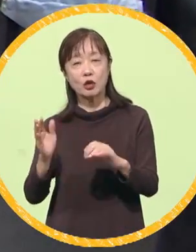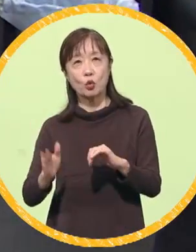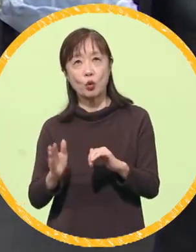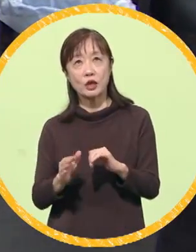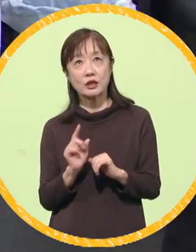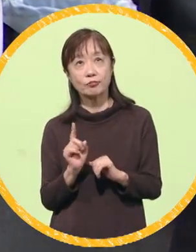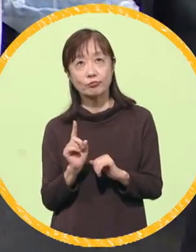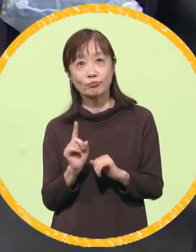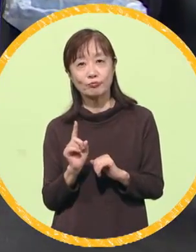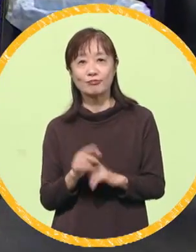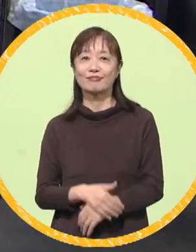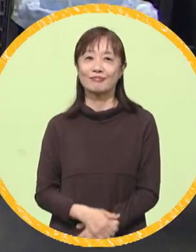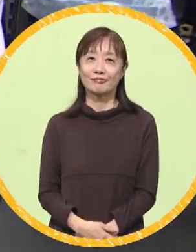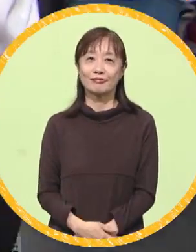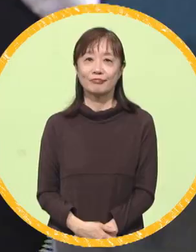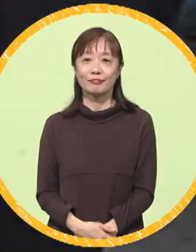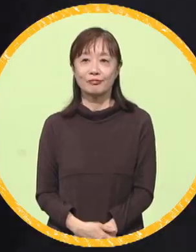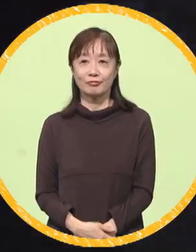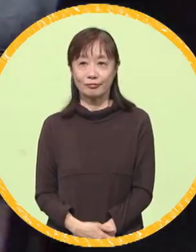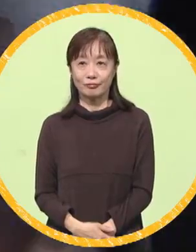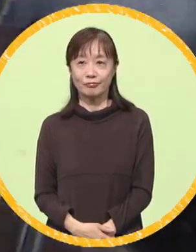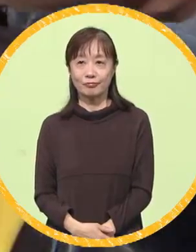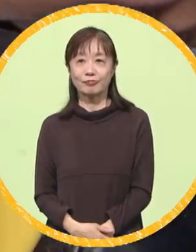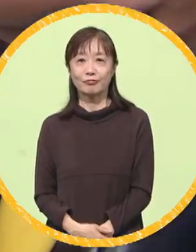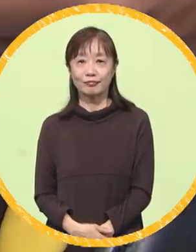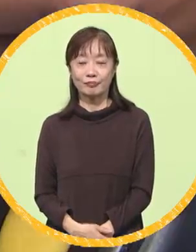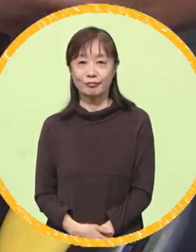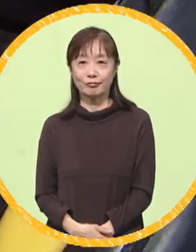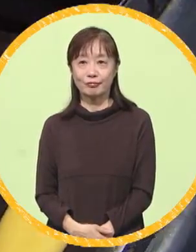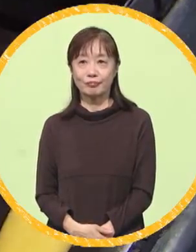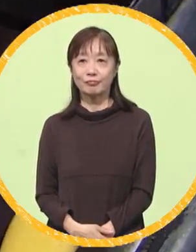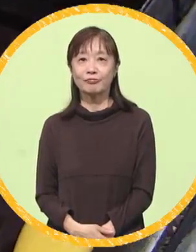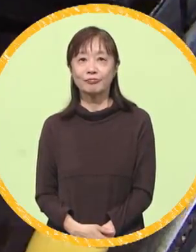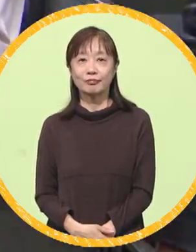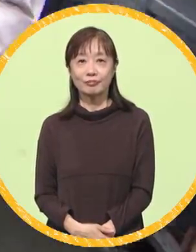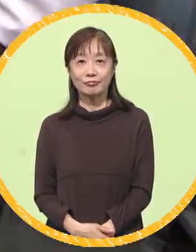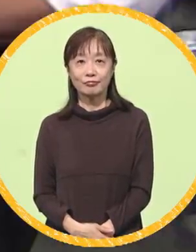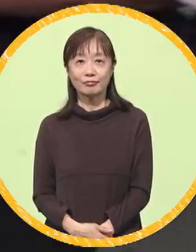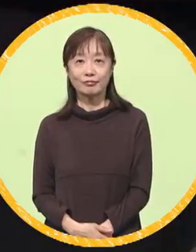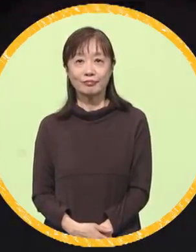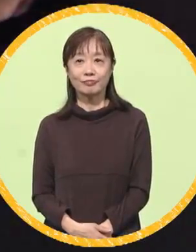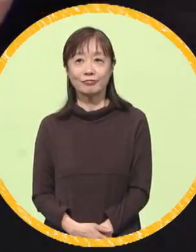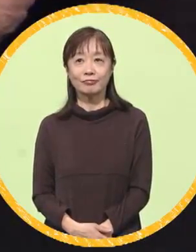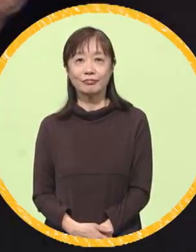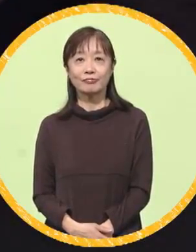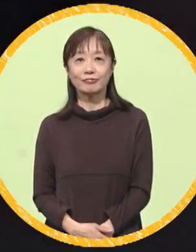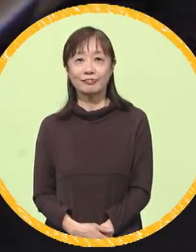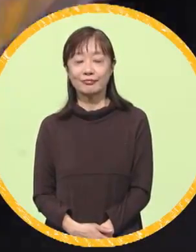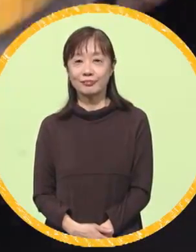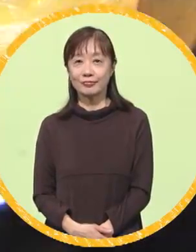はい、お塩を少しと、あとパセリの刻んだものですね。これを